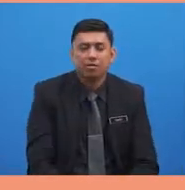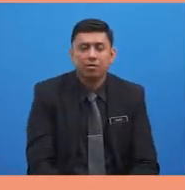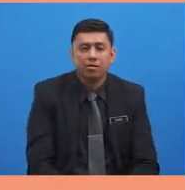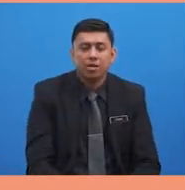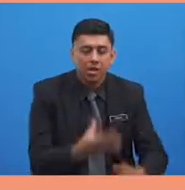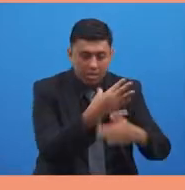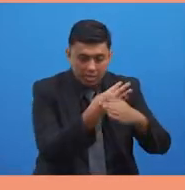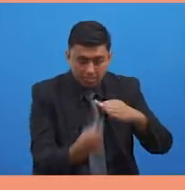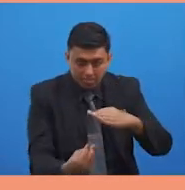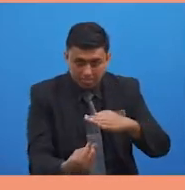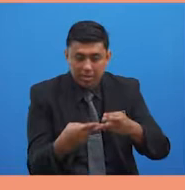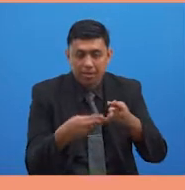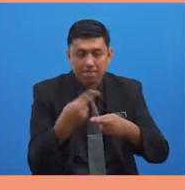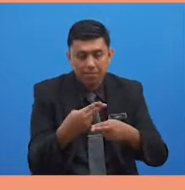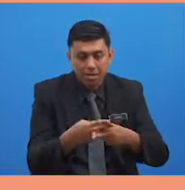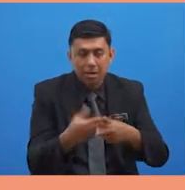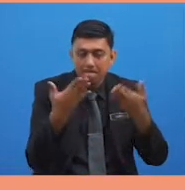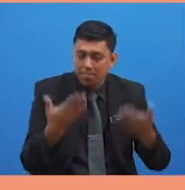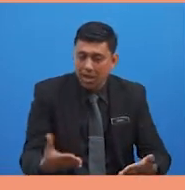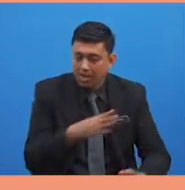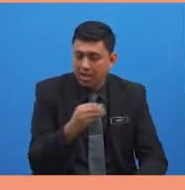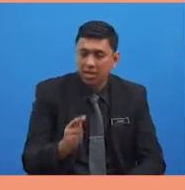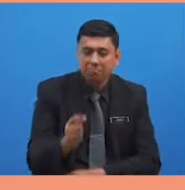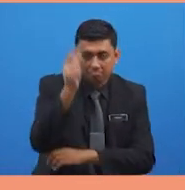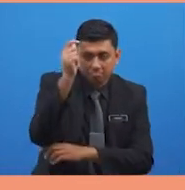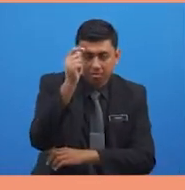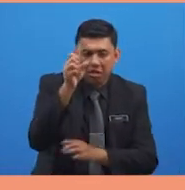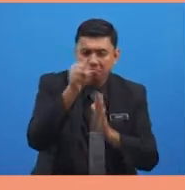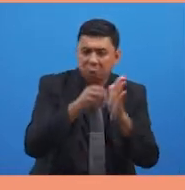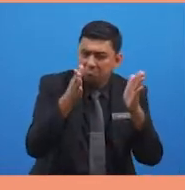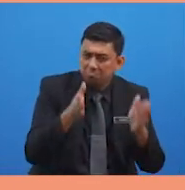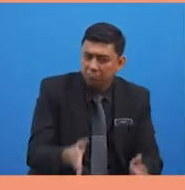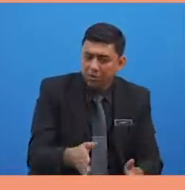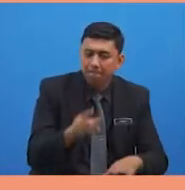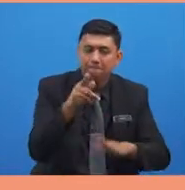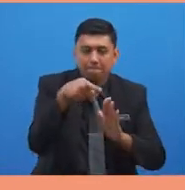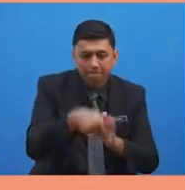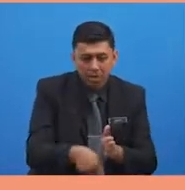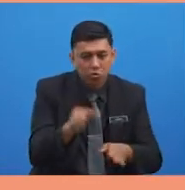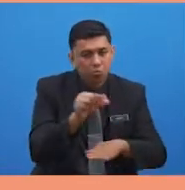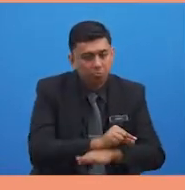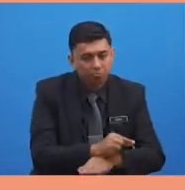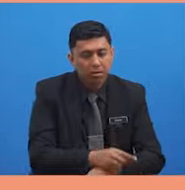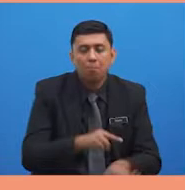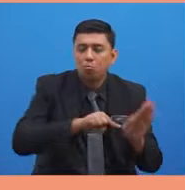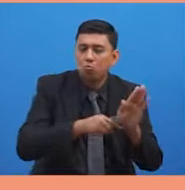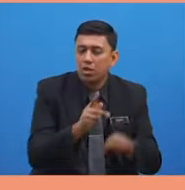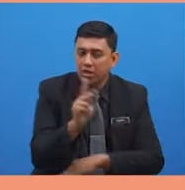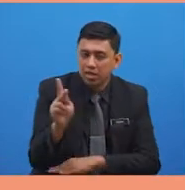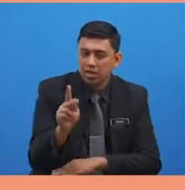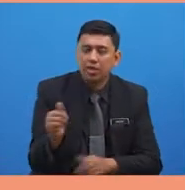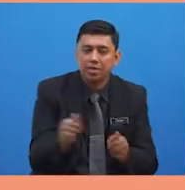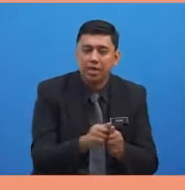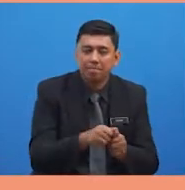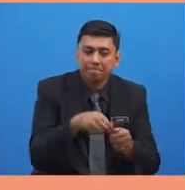nama, input berat dan input tinggi seseorang pengguna, maka mulakan dengan